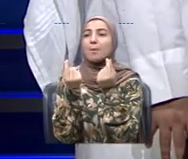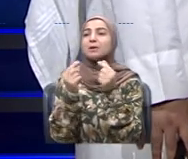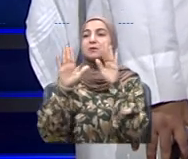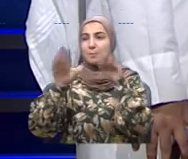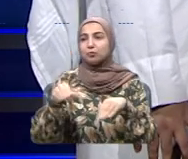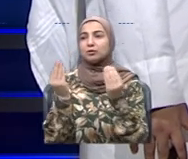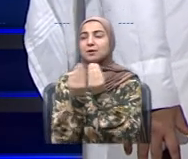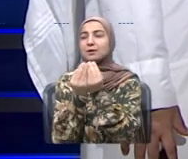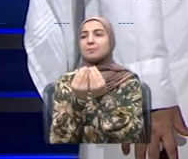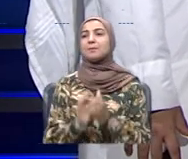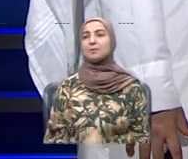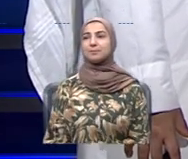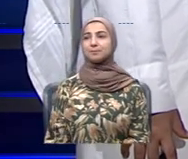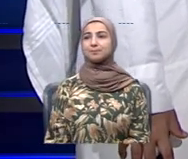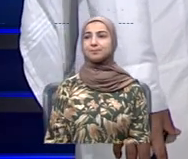جودة الكتابة.